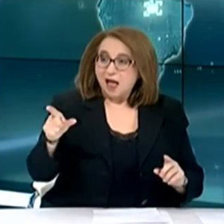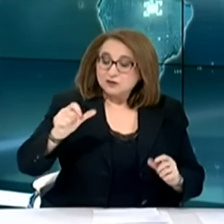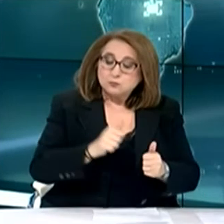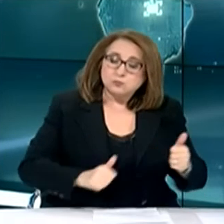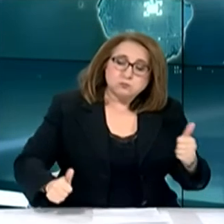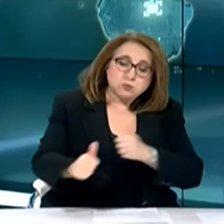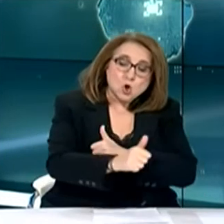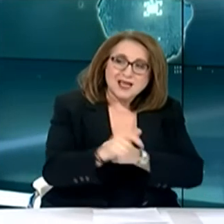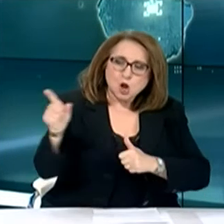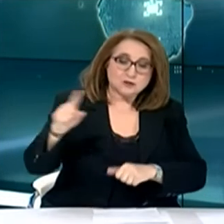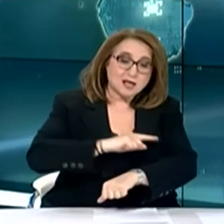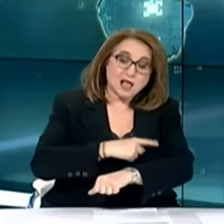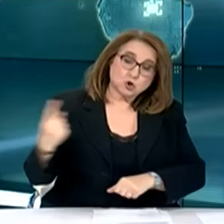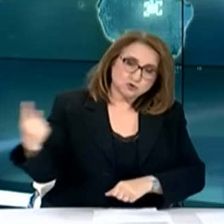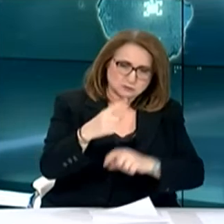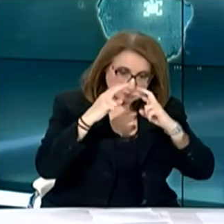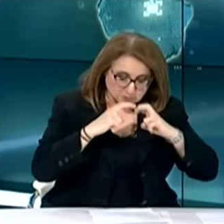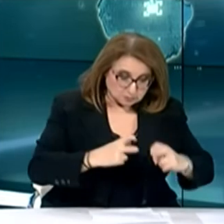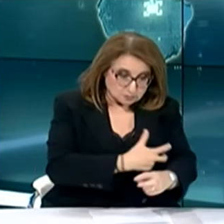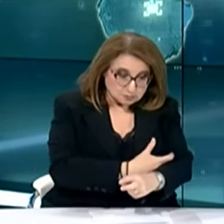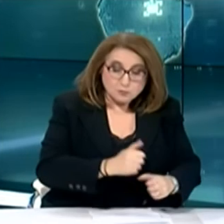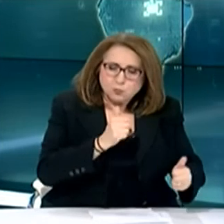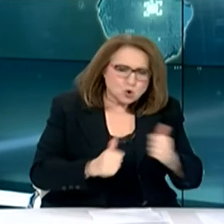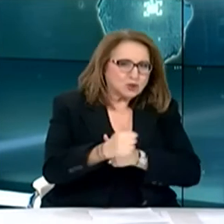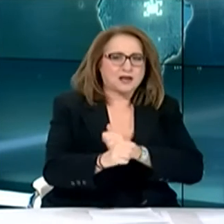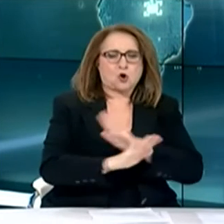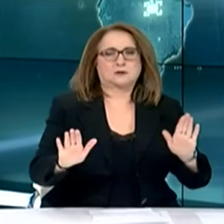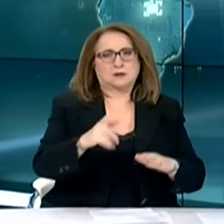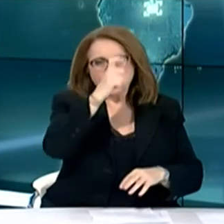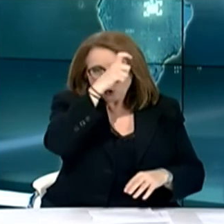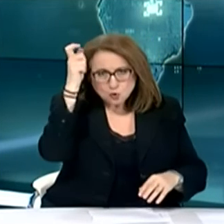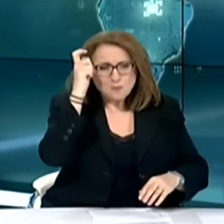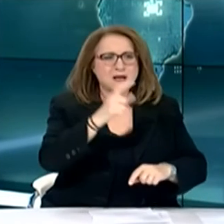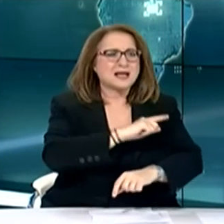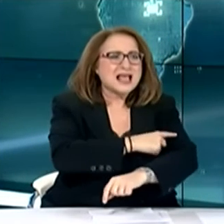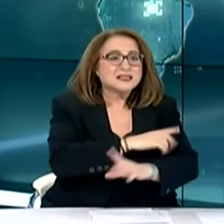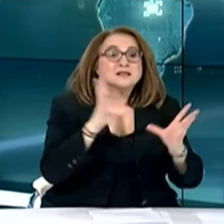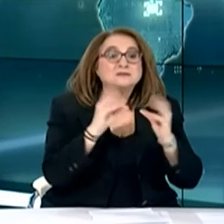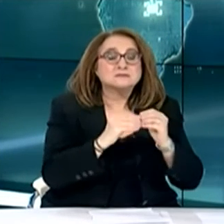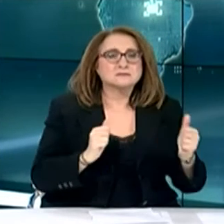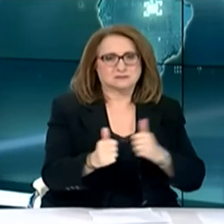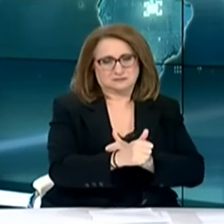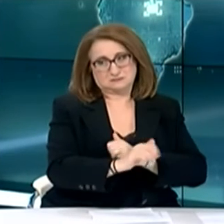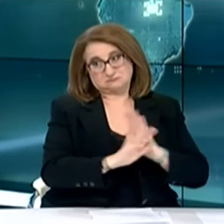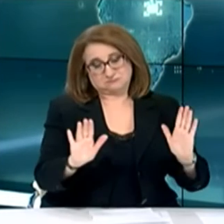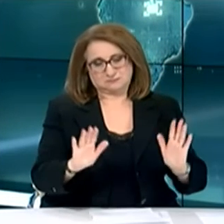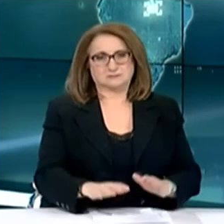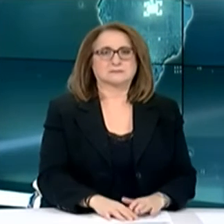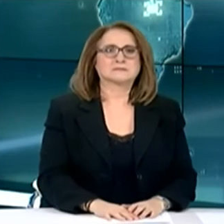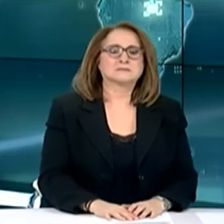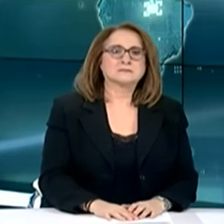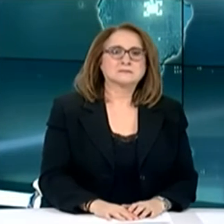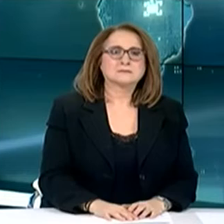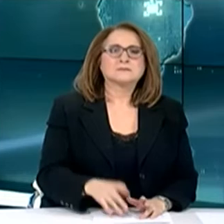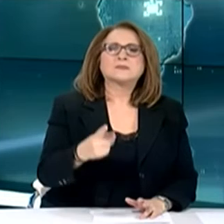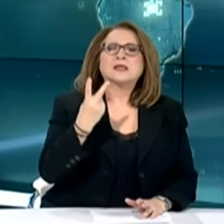Είναι ένα από τα κριτήρια που έχουμε πει. Ωραία. Και μισή κουβέντα, αυτή είναι η αρχική μου ερώτηση. Από τους δύο θανάτους, τους τελευταίους των συμπολιτών μας που